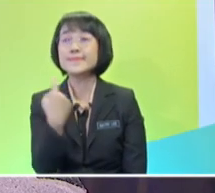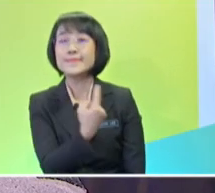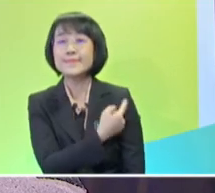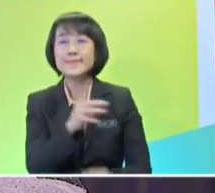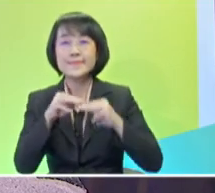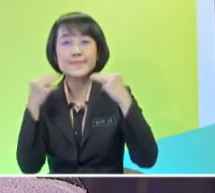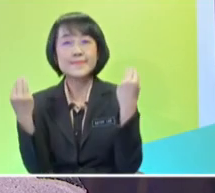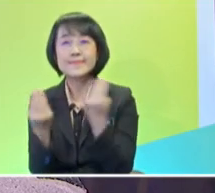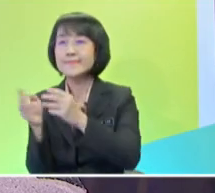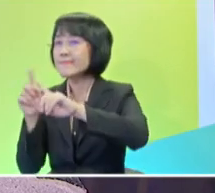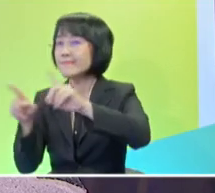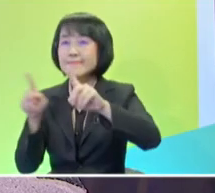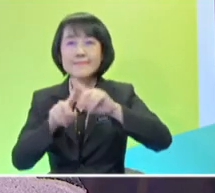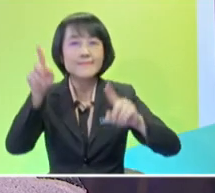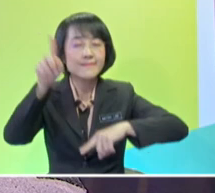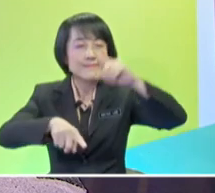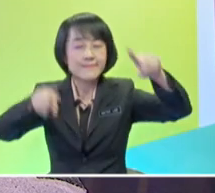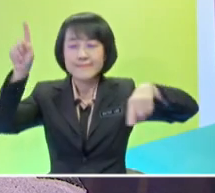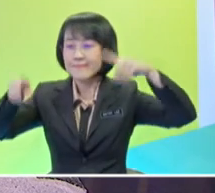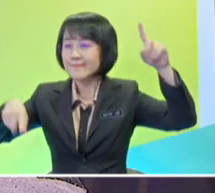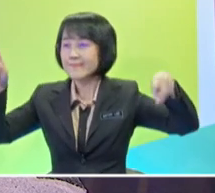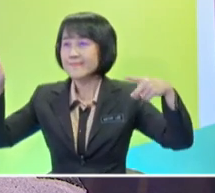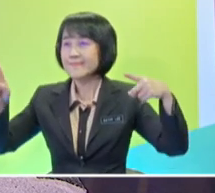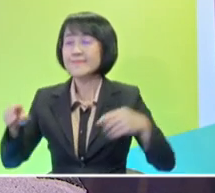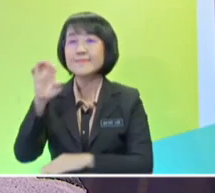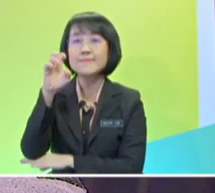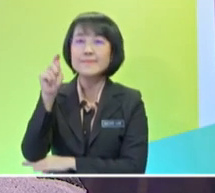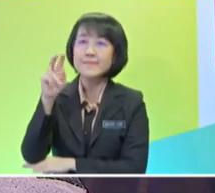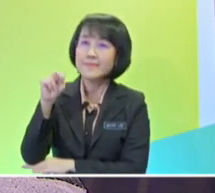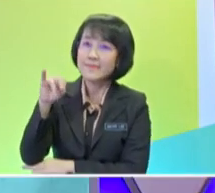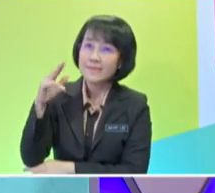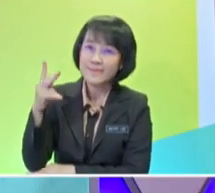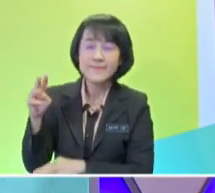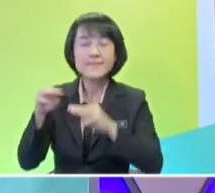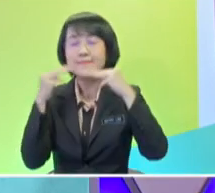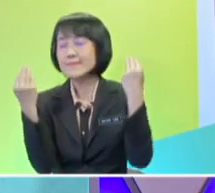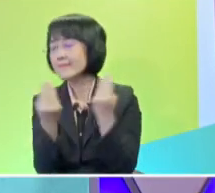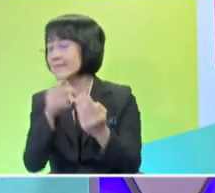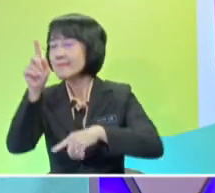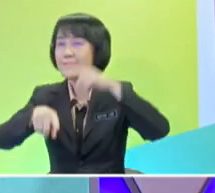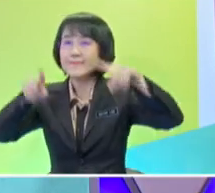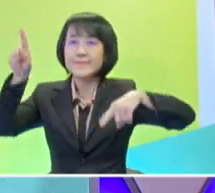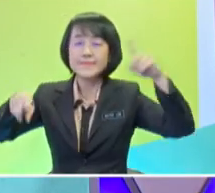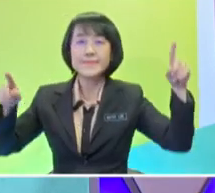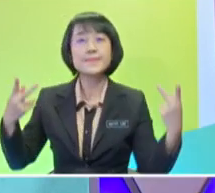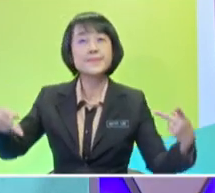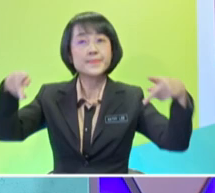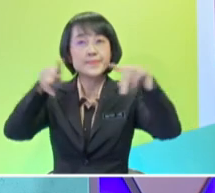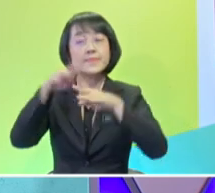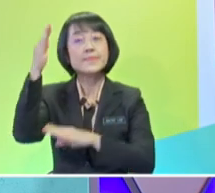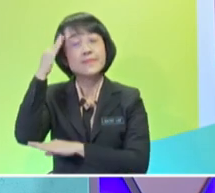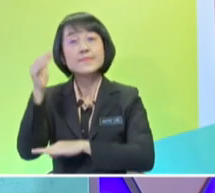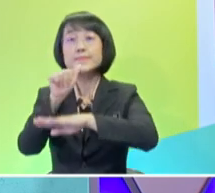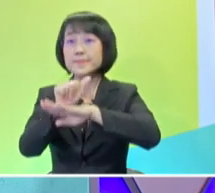berbilang kaum berbilang masyarakat berbilang etnik jadi kita perlulah untuk ambil tahu ada dan budaya Mereka kenapa Sebab